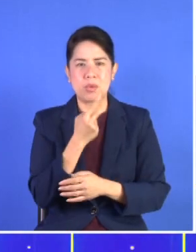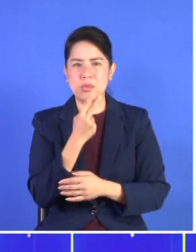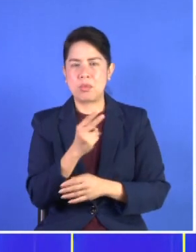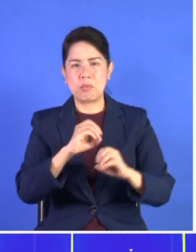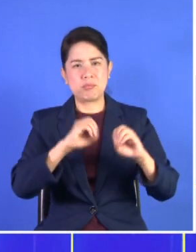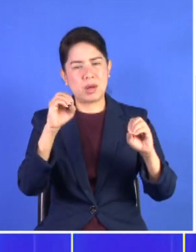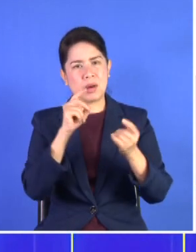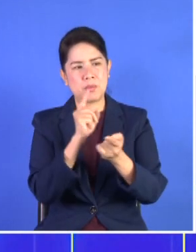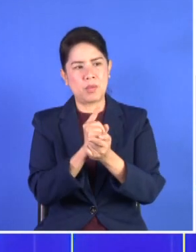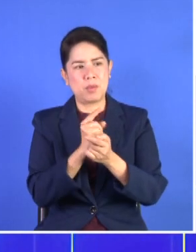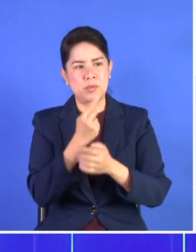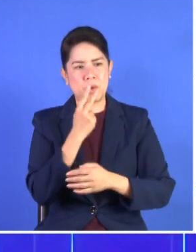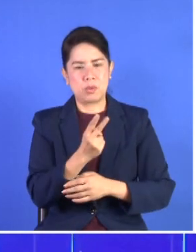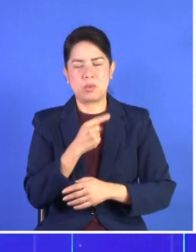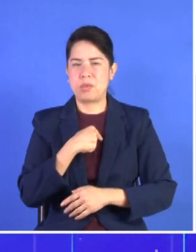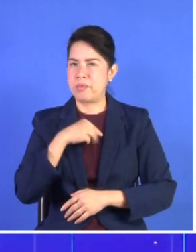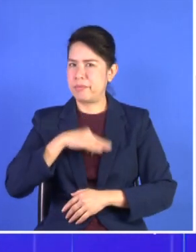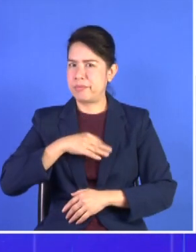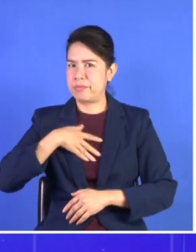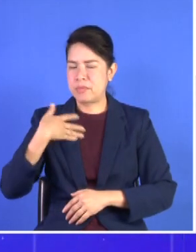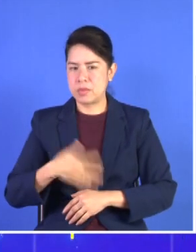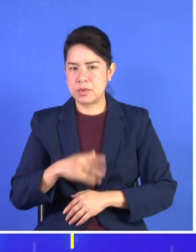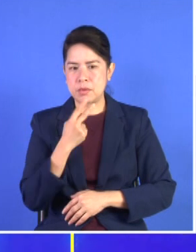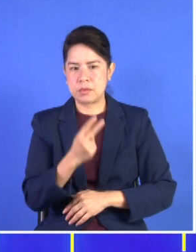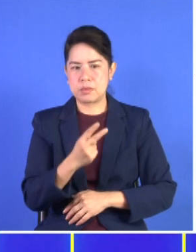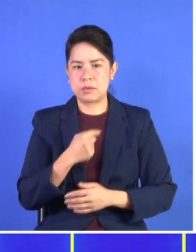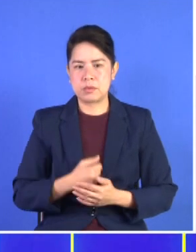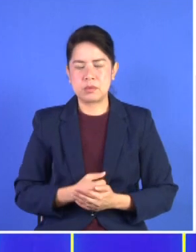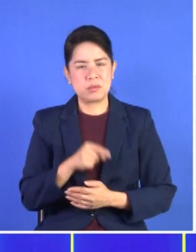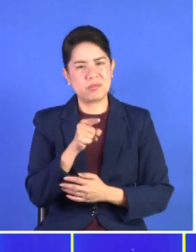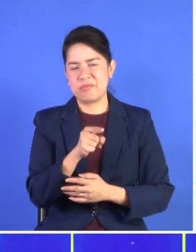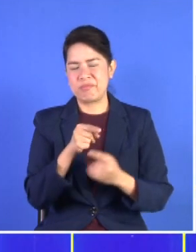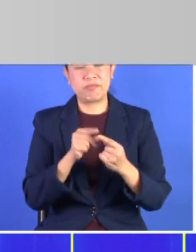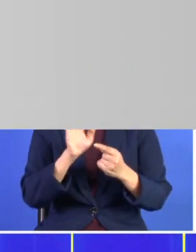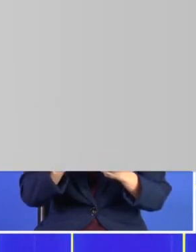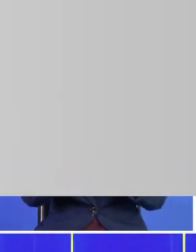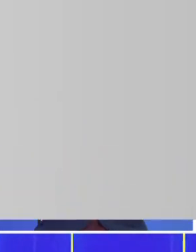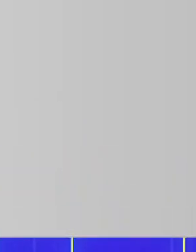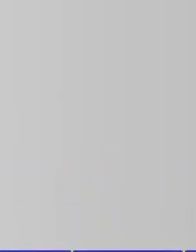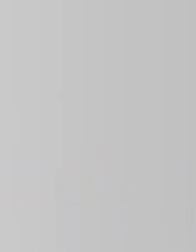เห็นแล้วแบบอยากสำลักควันสำลักฝุ่นอ่ะคือแบบแหม ไม่ควรจะทำแบบนี ้